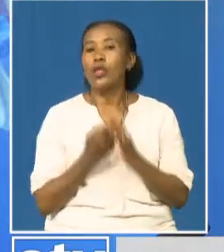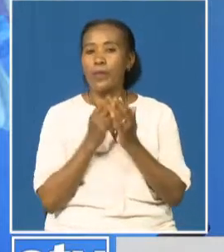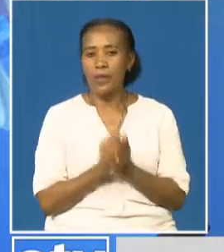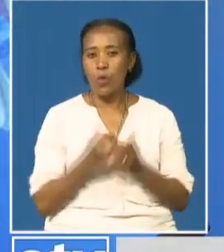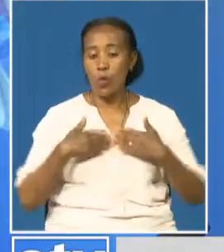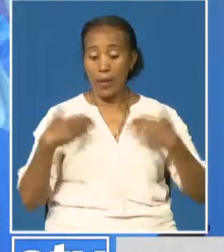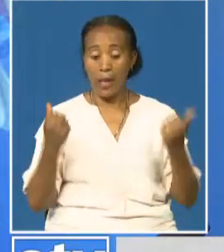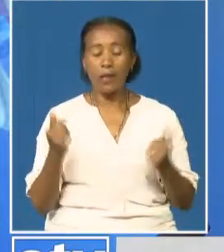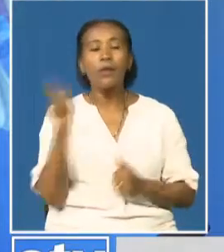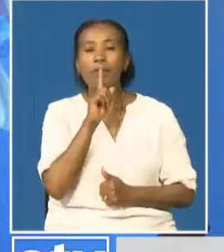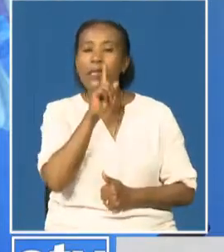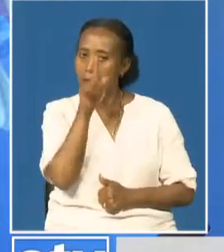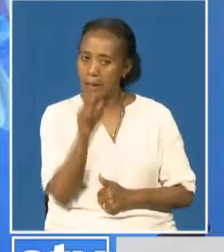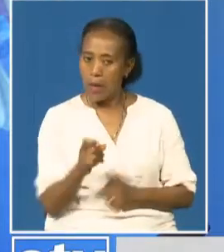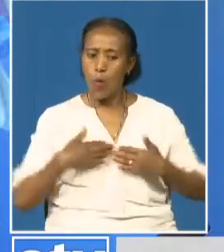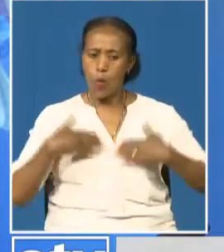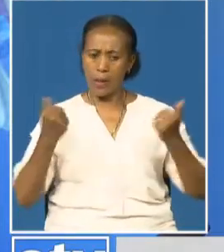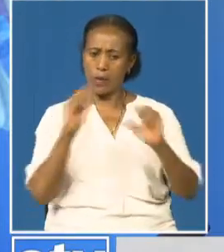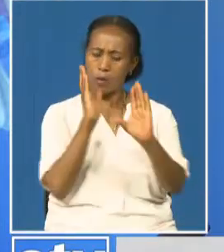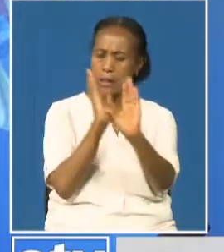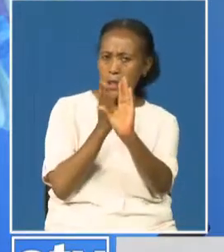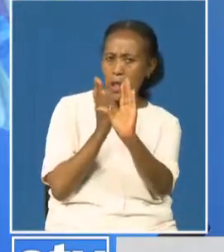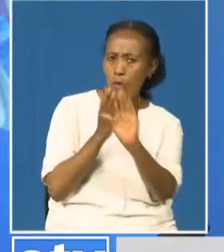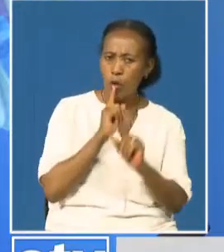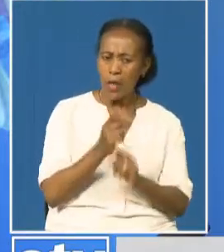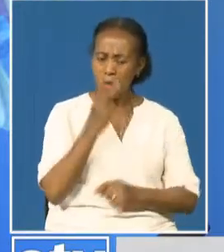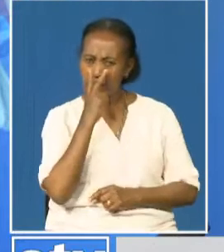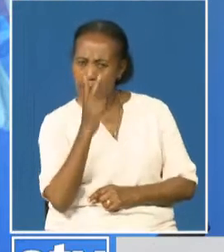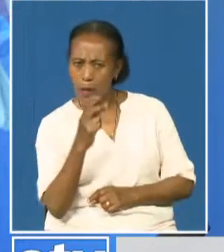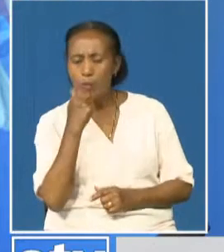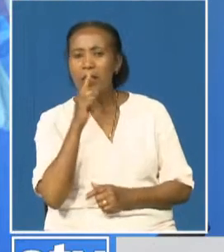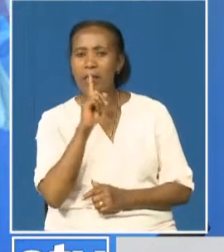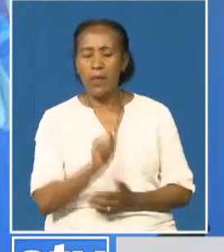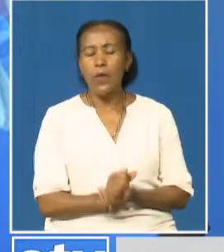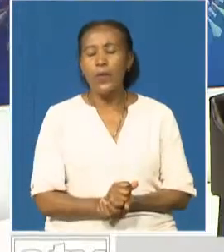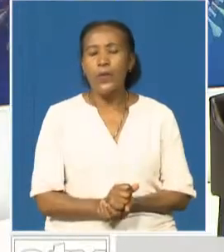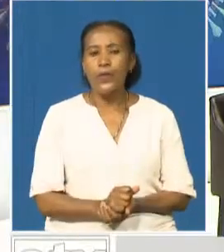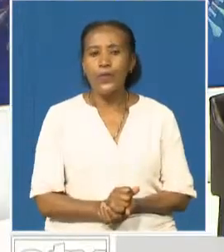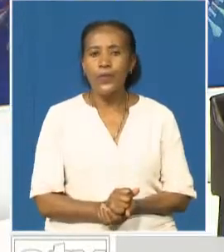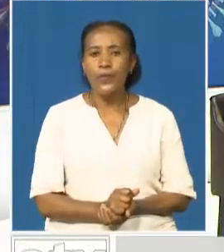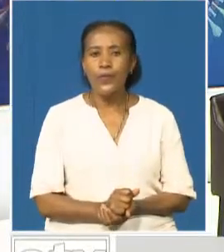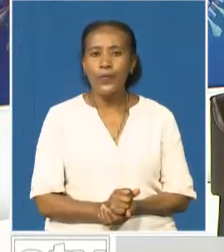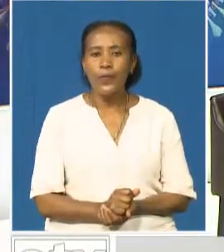ዶክተር ወጣትነት ምንድን ነው? ወጣቶች በስነ ልቦና አይን ሲታዩ ምን ይመስላሉ? ኦኬ፣